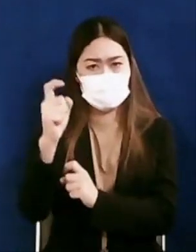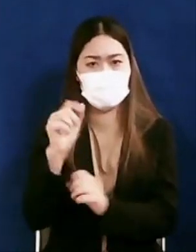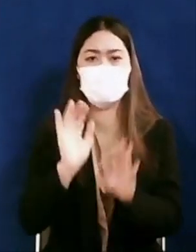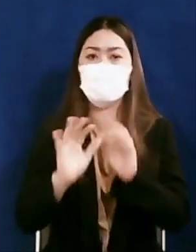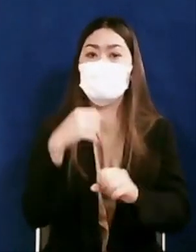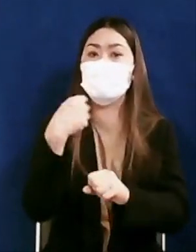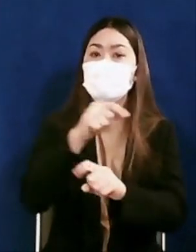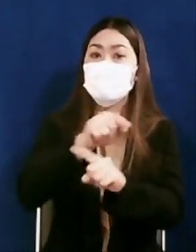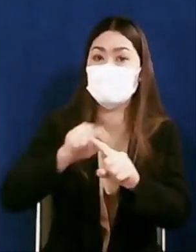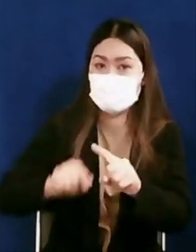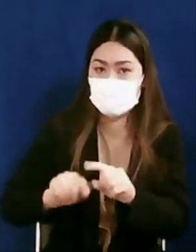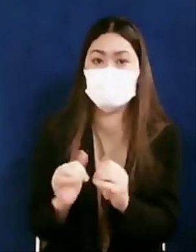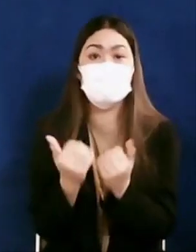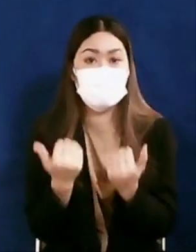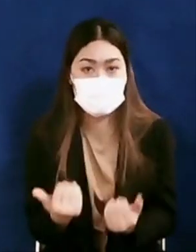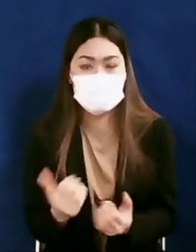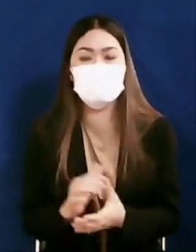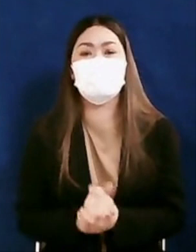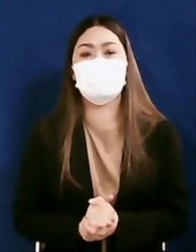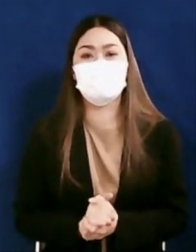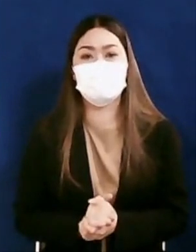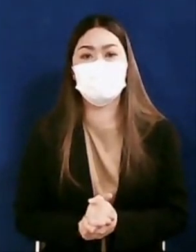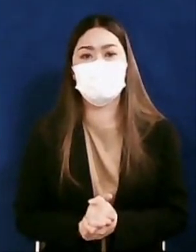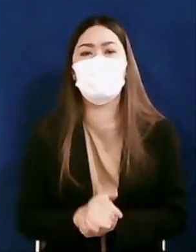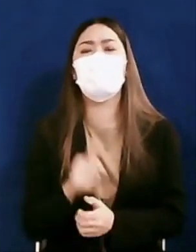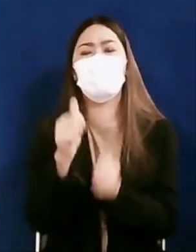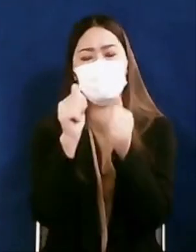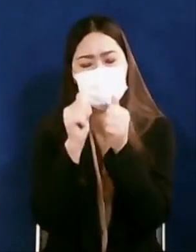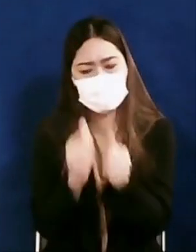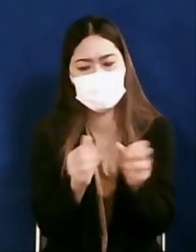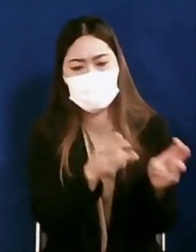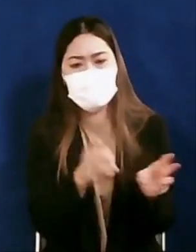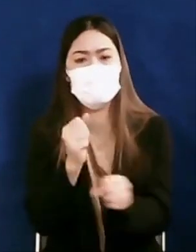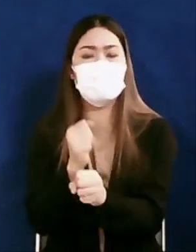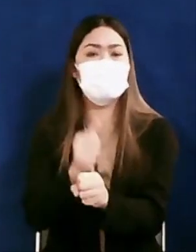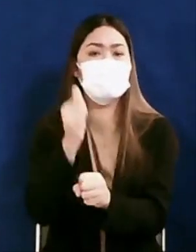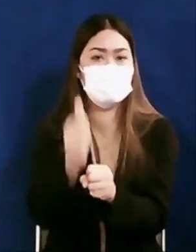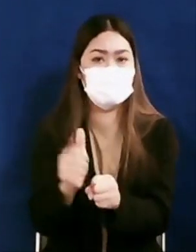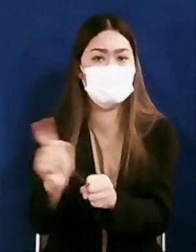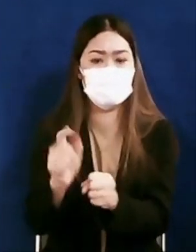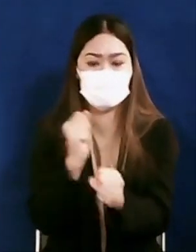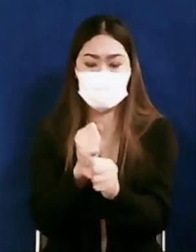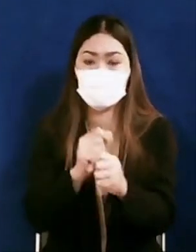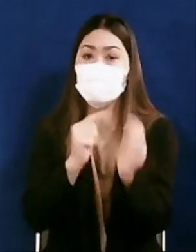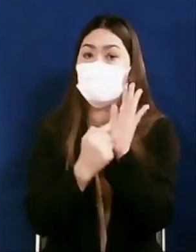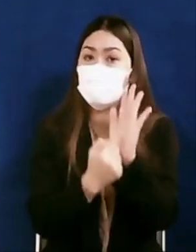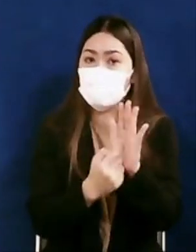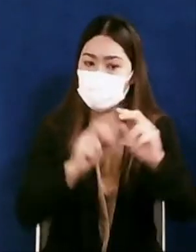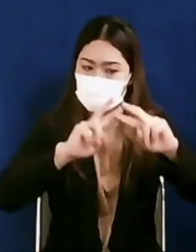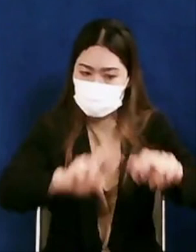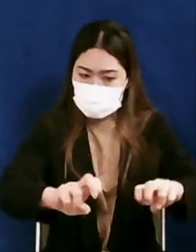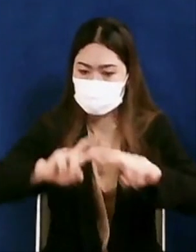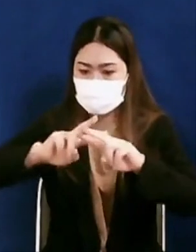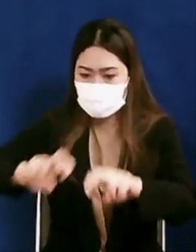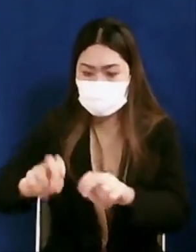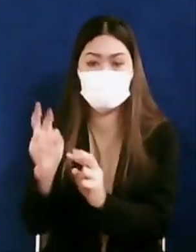10% นะครับเพราะฉะนั้นอันนี้คือคุณอุปการที่เราได้จากการที่ทำเรื่องของการตรวจเ